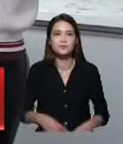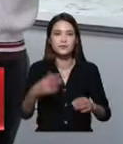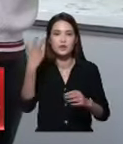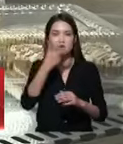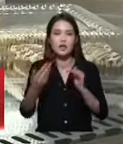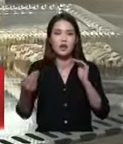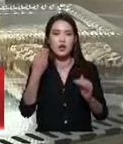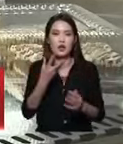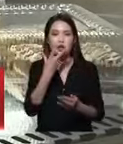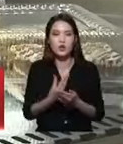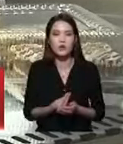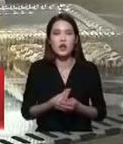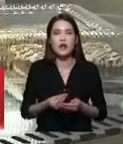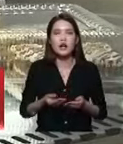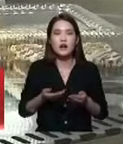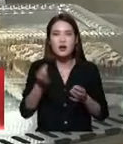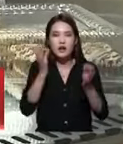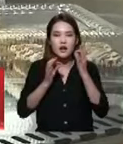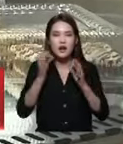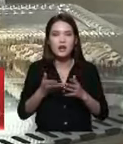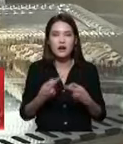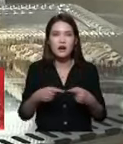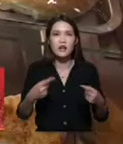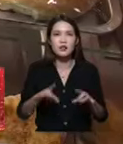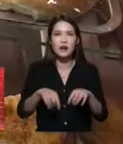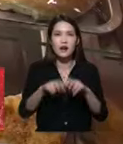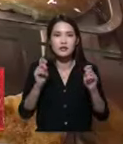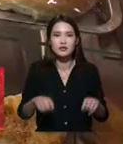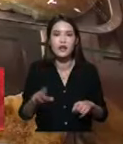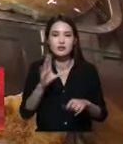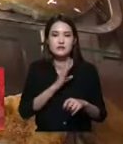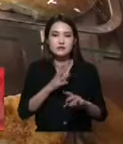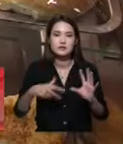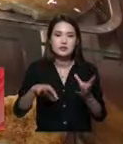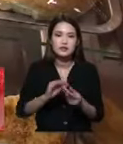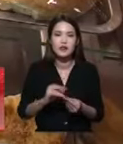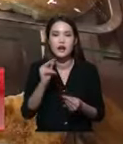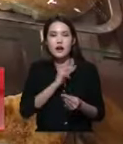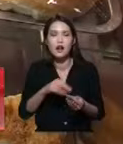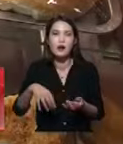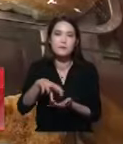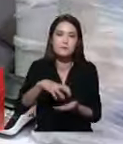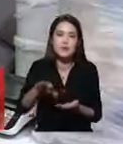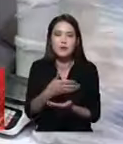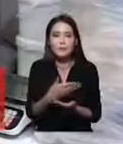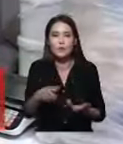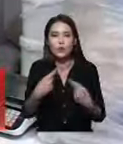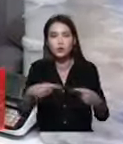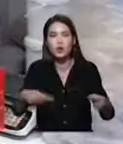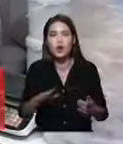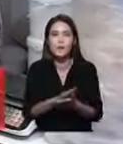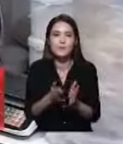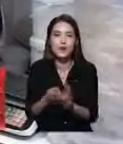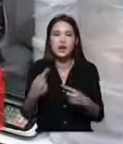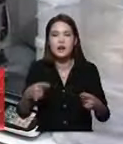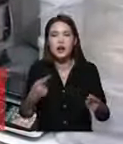открыла собственную кулинарию. Каждый день на витринах у нее свежая выпечка. Торты, пироги, пирожные, баурстаки, булочки и пирожки. В команде